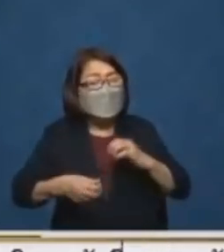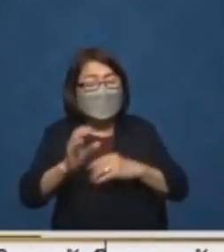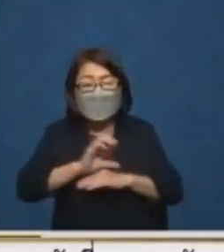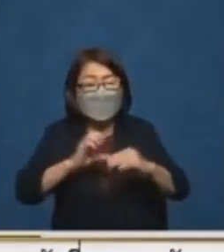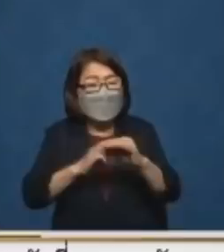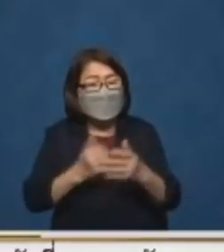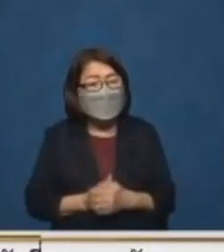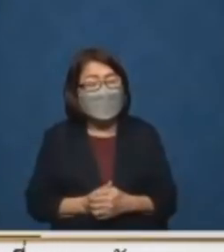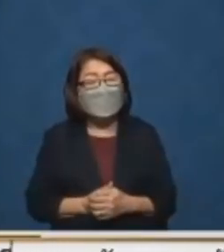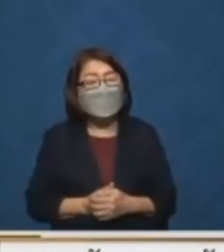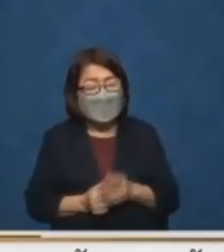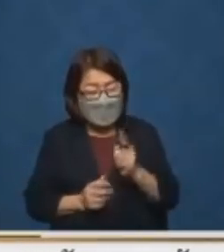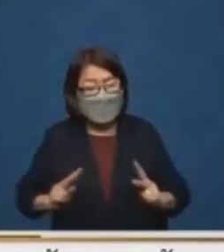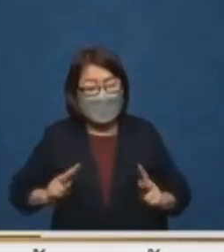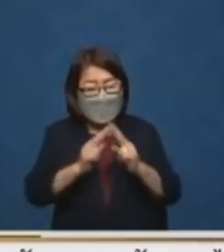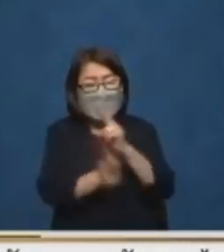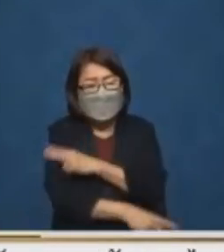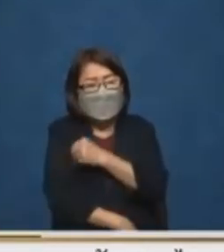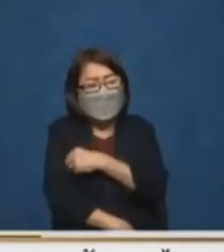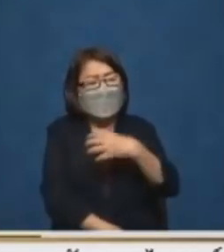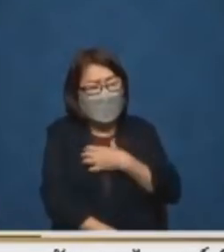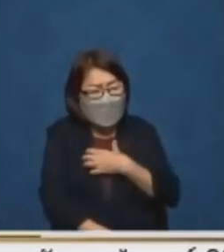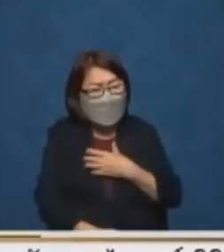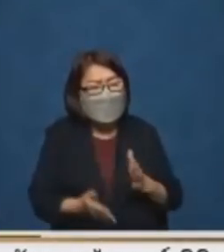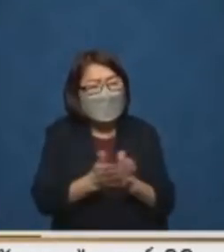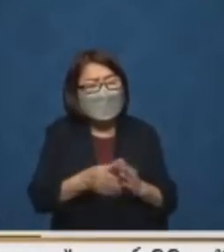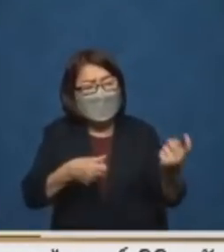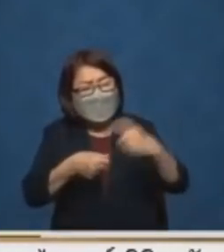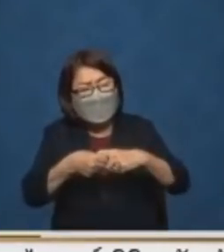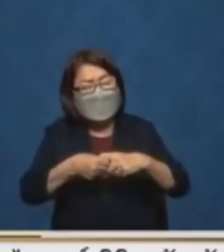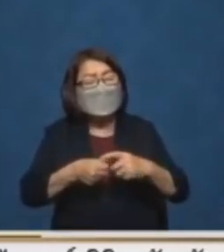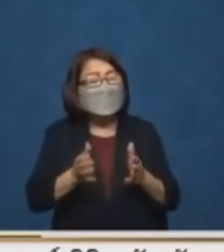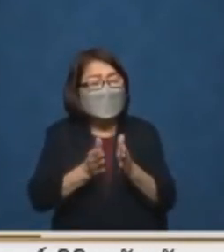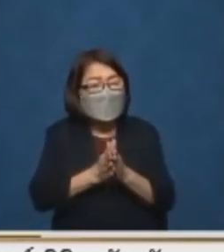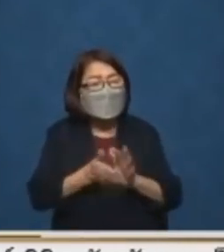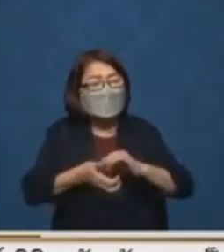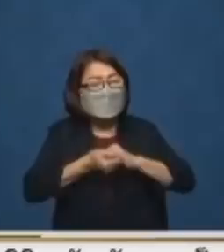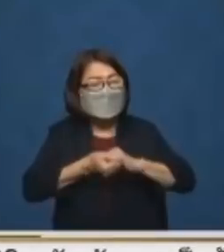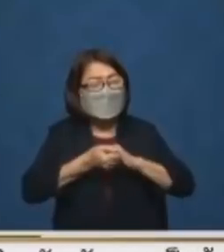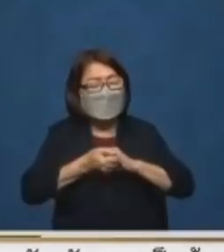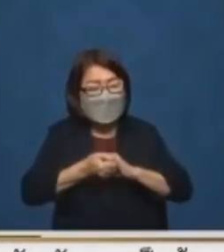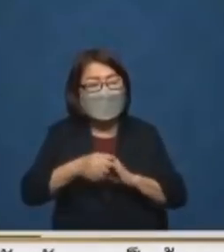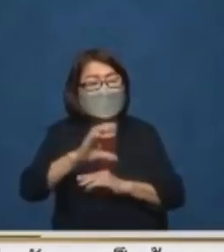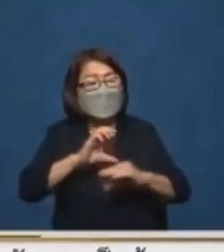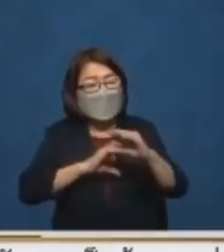มีความจำนงที่จะเข้าร่วมโงการ COVECตั้งแต่วนที่ 9 กระดักระดาคม 2563